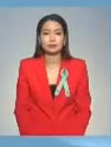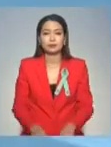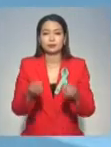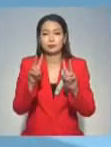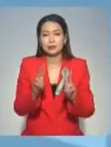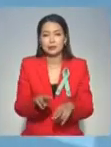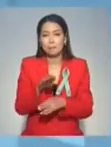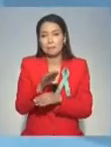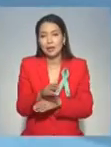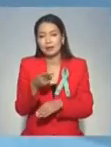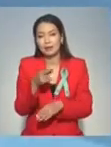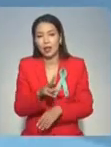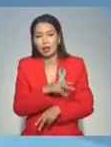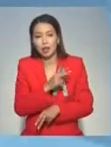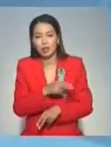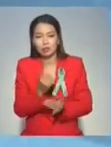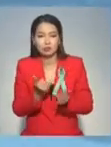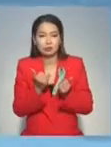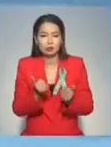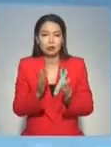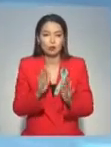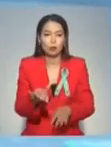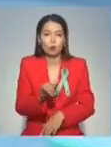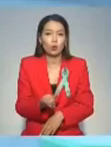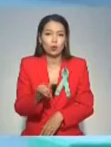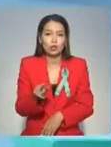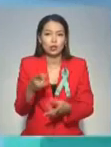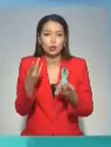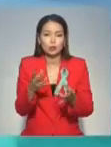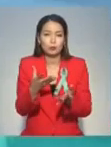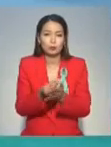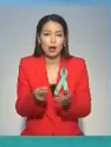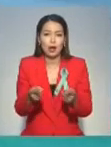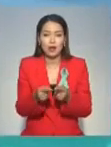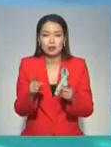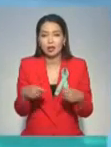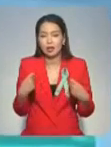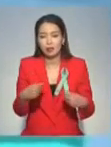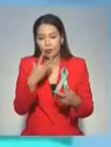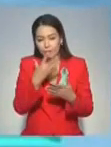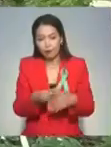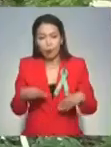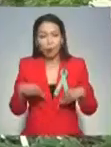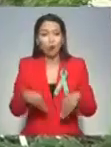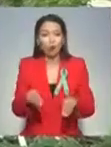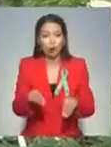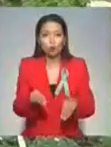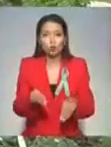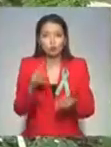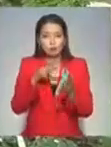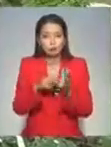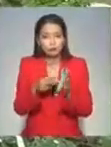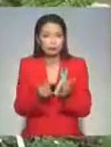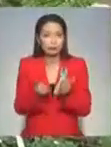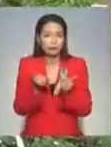Специальные прилавки для дачников организуют на рынках Уральска. Им не нужно будет платить аренду за торговлю своим урожаем. Пилотный проект разработан